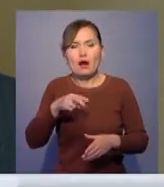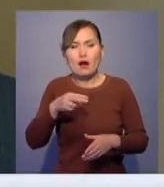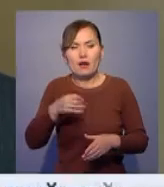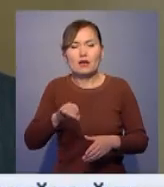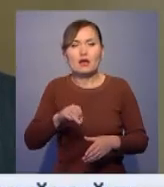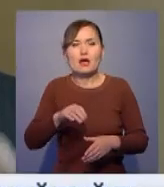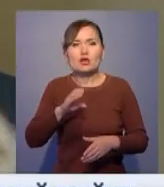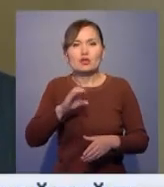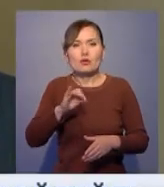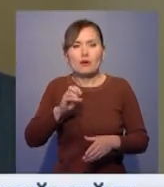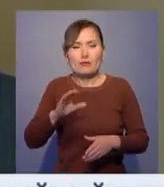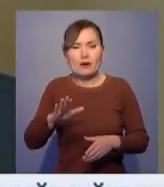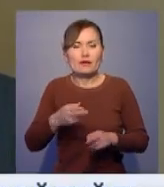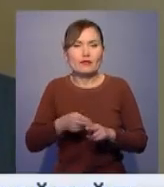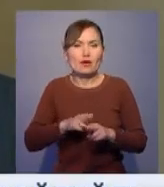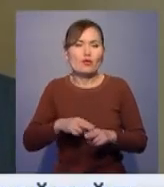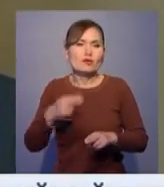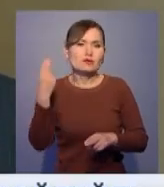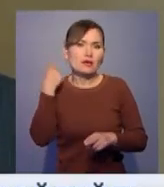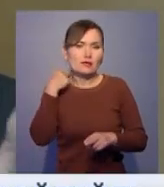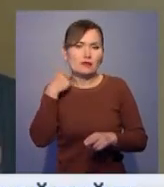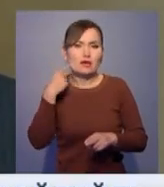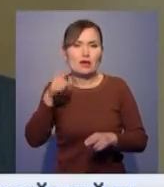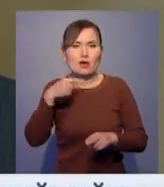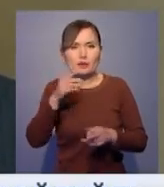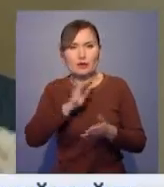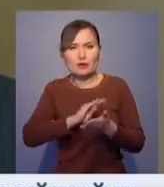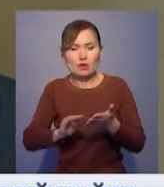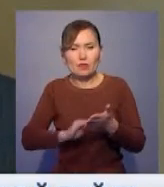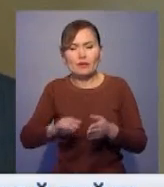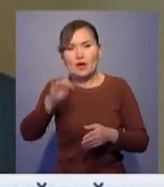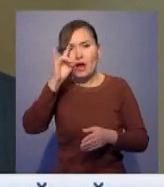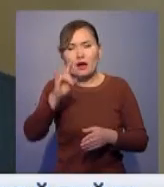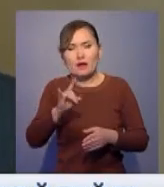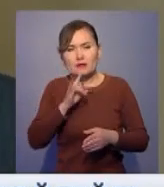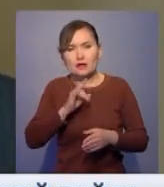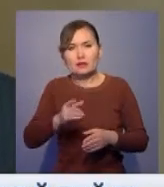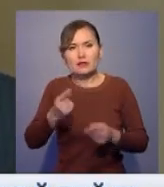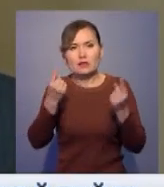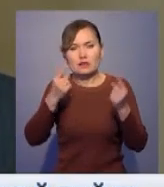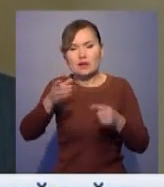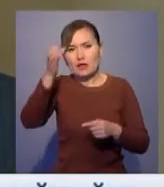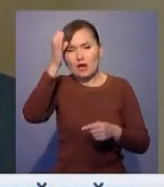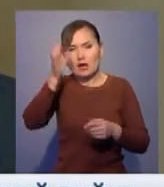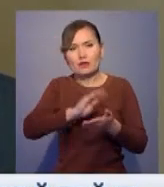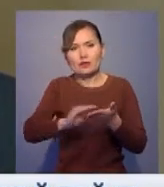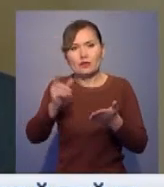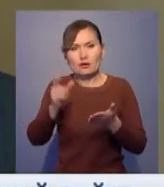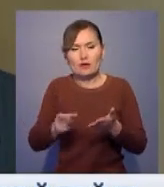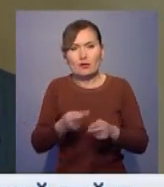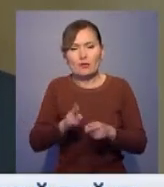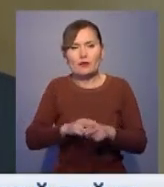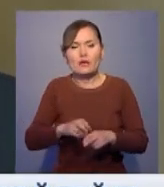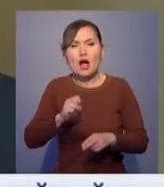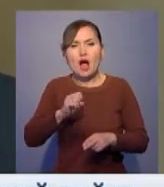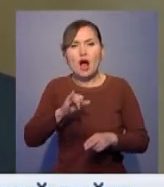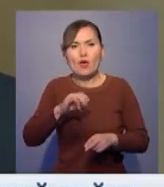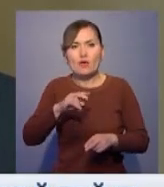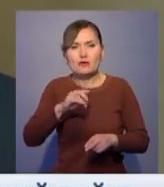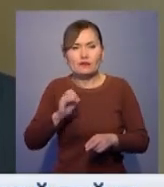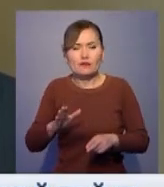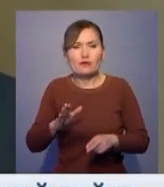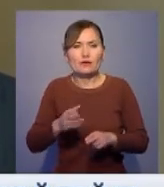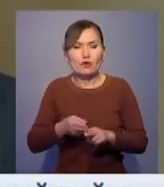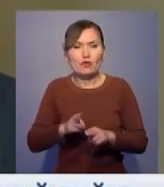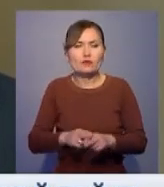Соқпақбаевты аудардық. Әбіш Кекілбаевты, Смағұл Елібай, Олжас Сүлейменов, Оралхан Бөкеев, Ауезов, Герольд